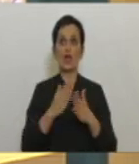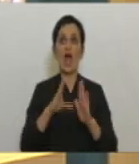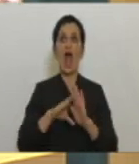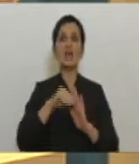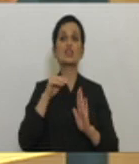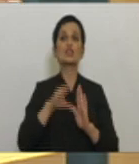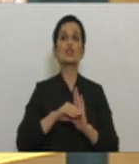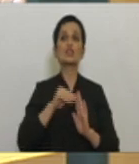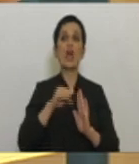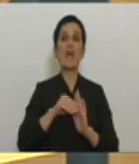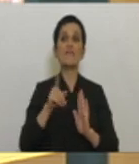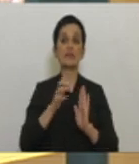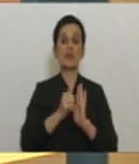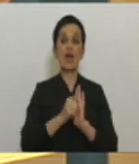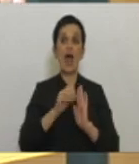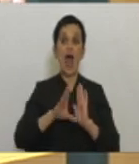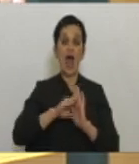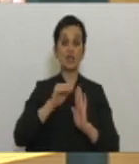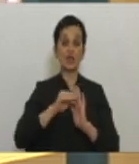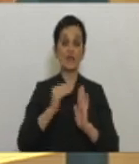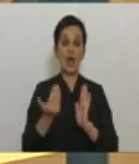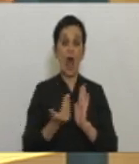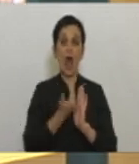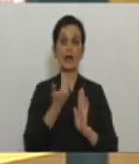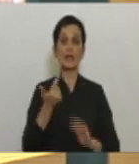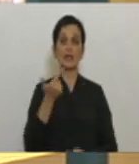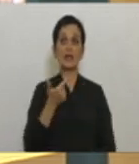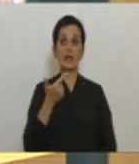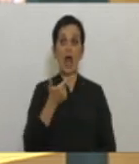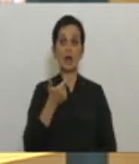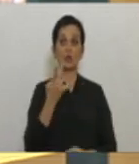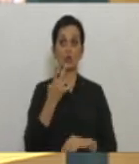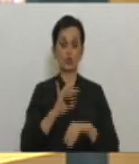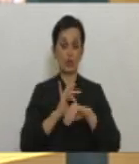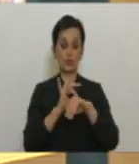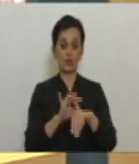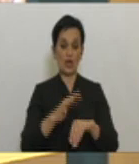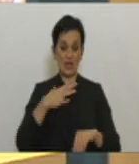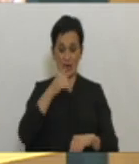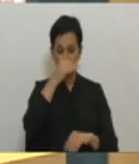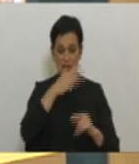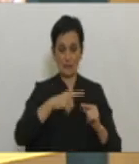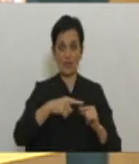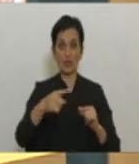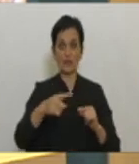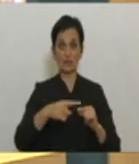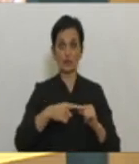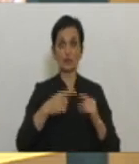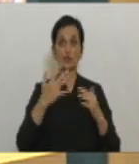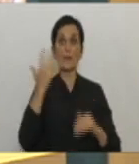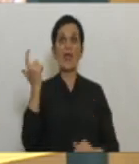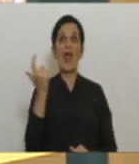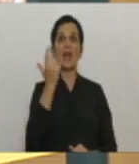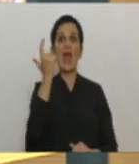არჩევნების რომელიც საარჩევნო ახალი გარანტიებით უნდა ჩატარდეს ამ ქვეყანაში რამდენიმე თვეში